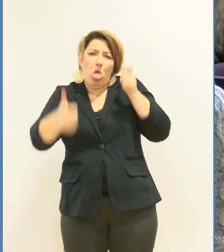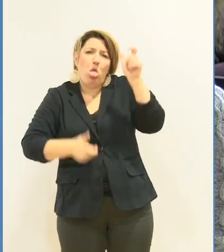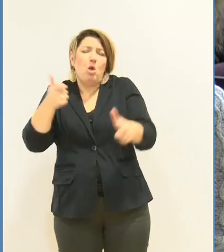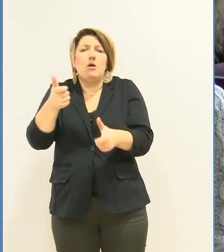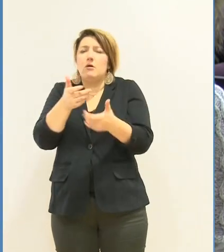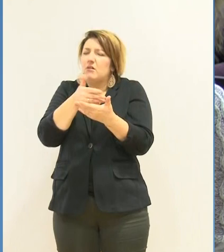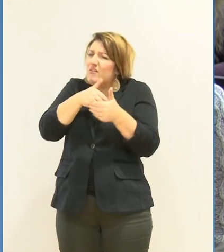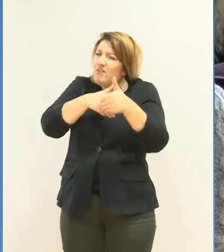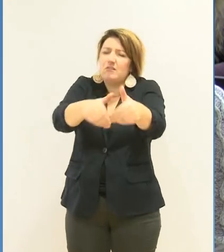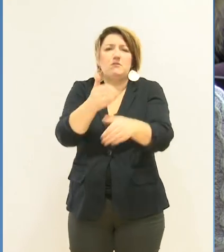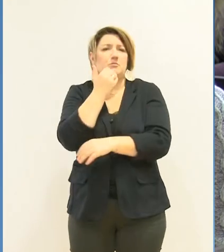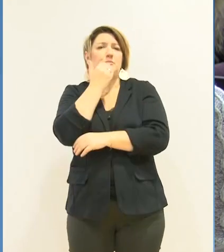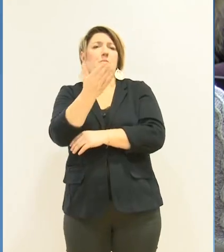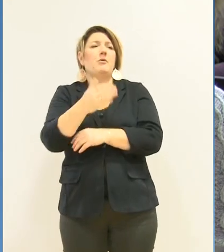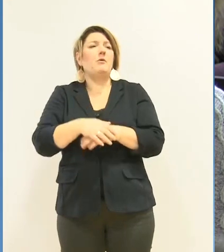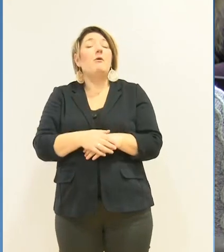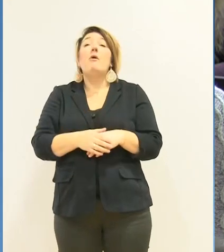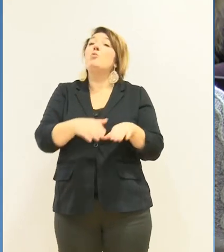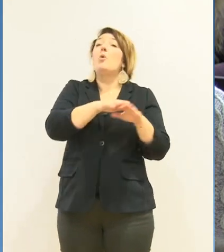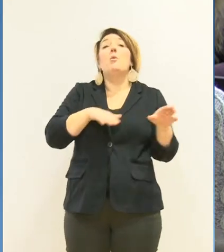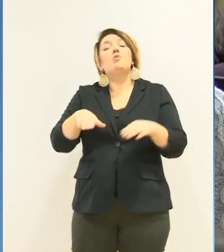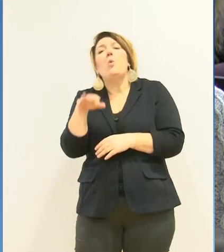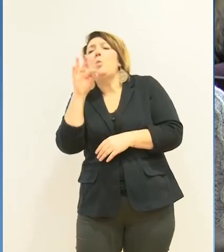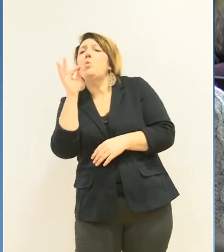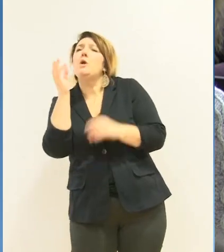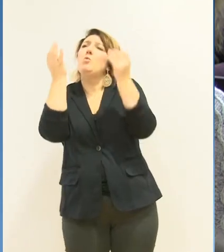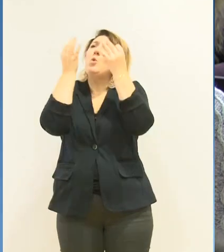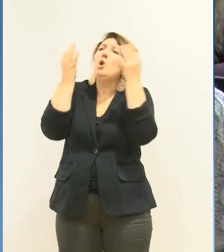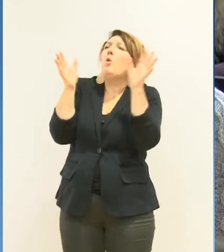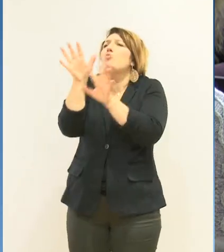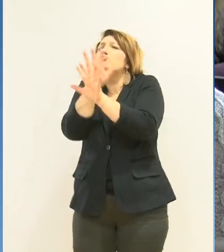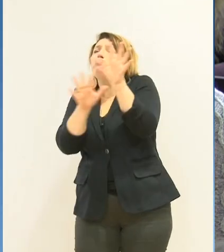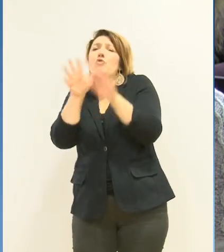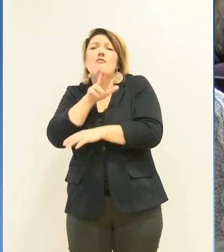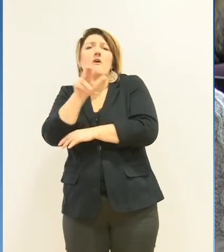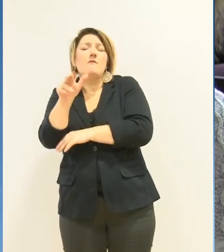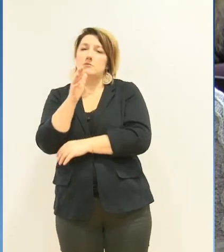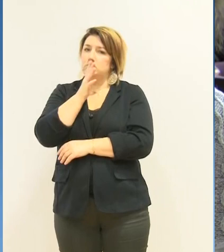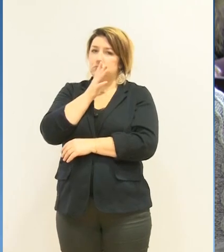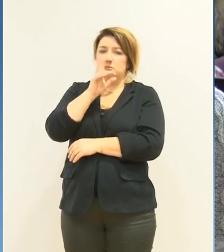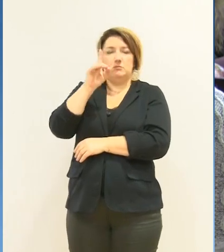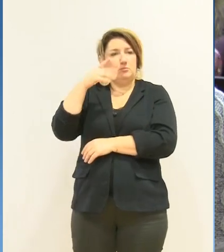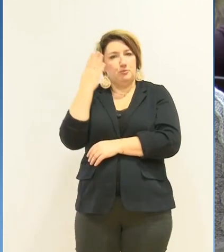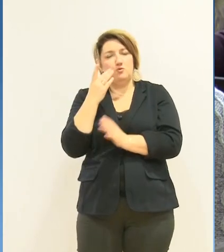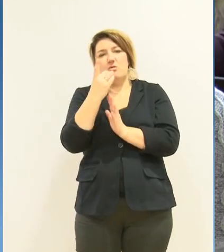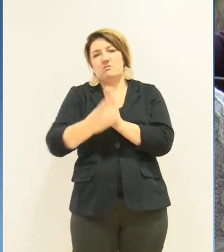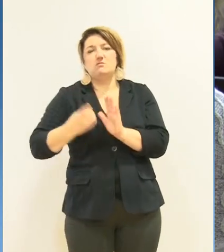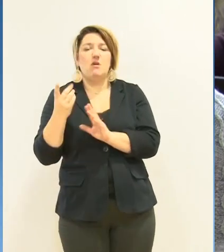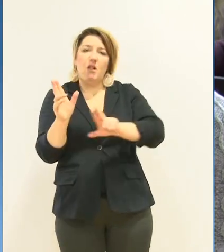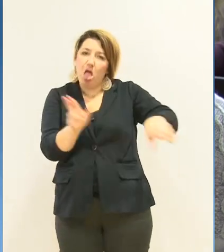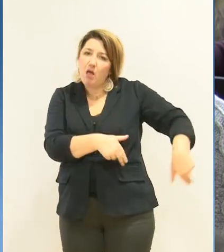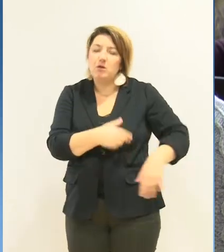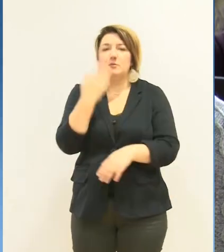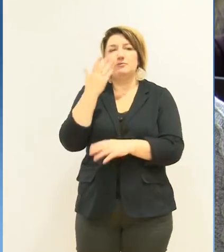on va faire des petites choses pour le climat on ne peut pas on a besoin de sortir de diesel on a besoin de respirer on a besoin